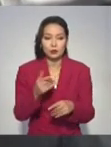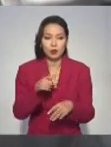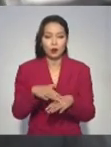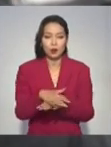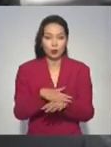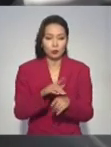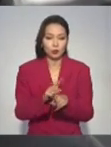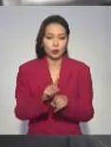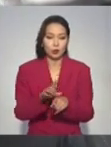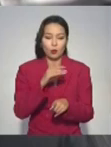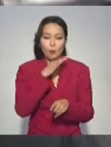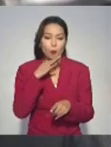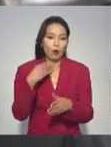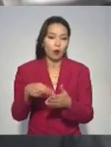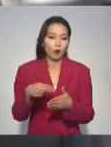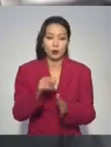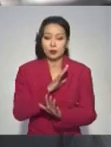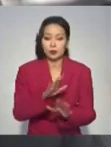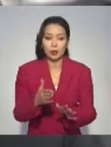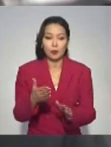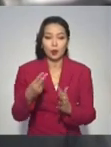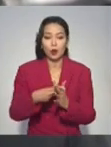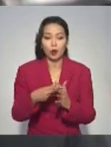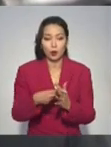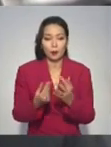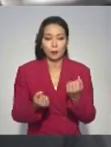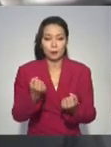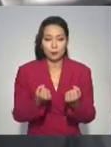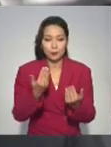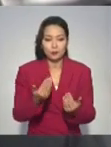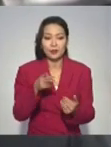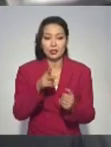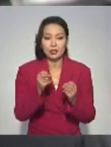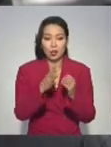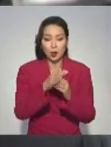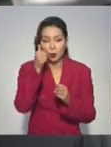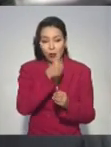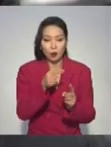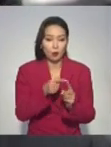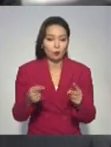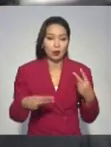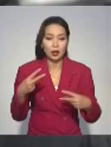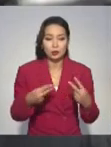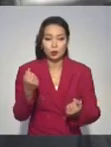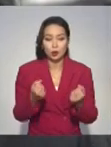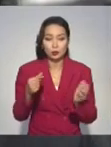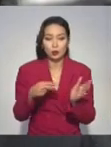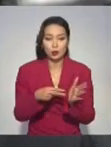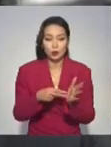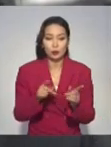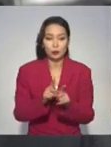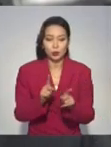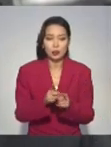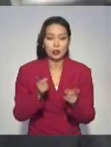соншалықты сұраныс болған жоқ осы жеңілдетілген автонесиеге дейін. Деген соның өзінде 2015 жылмен салыстырсақ көліктің бағасы кемінде